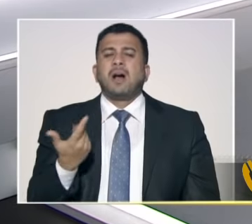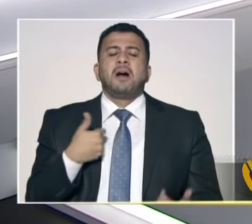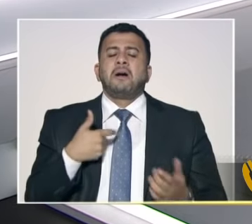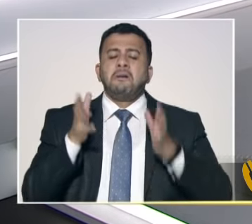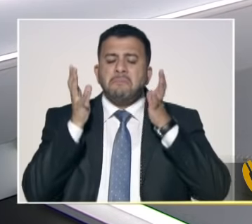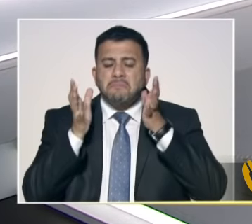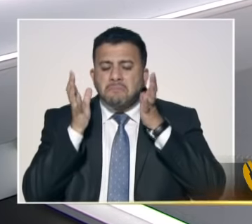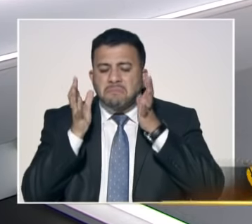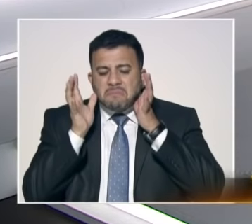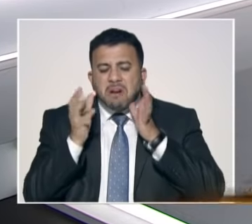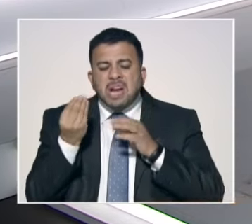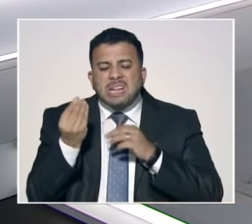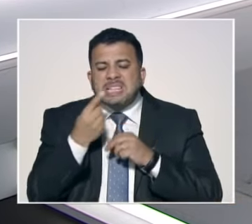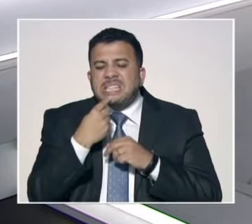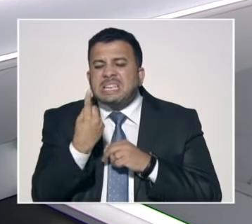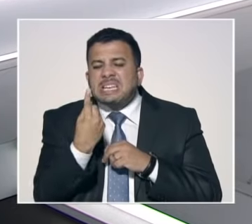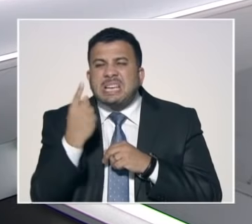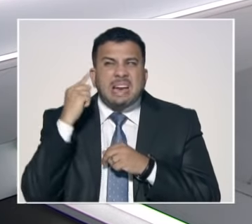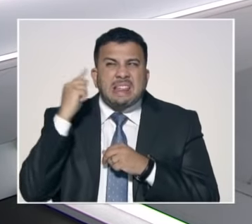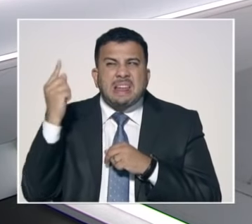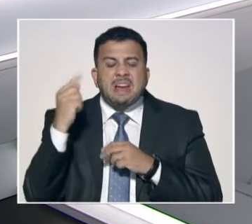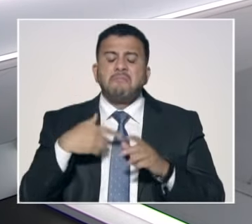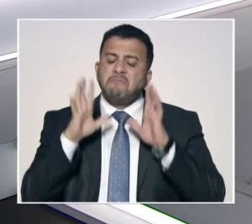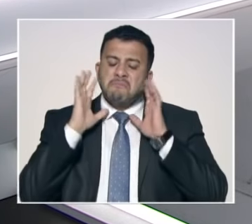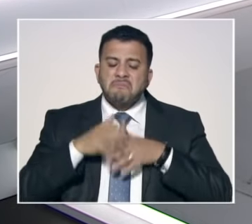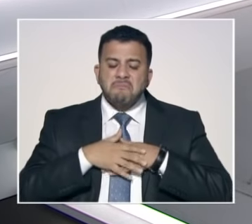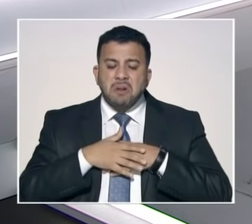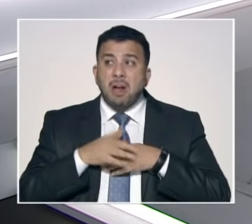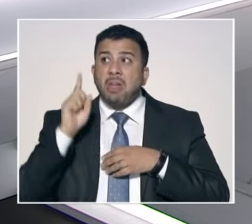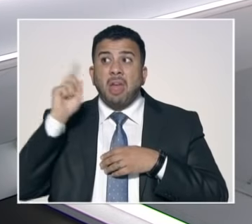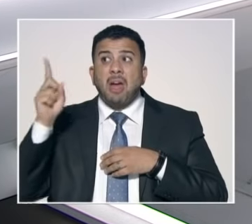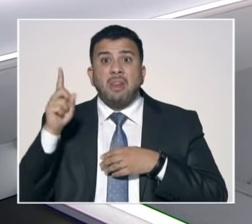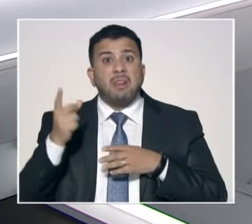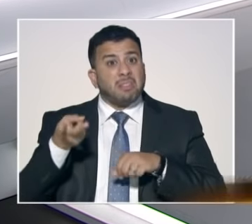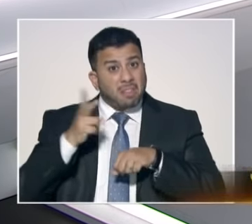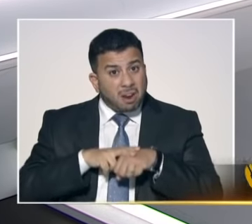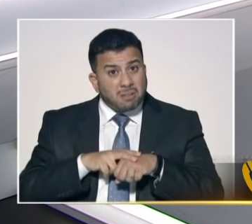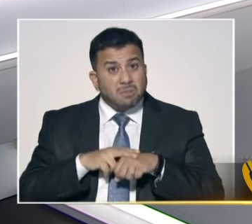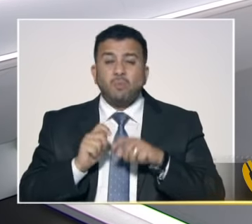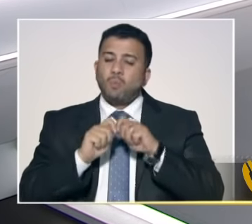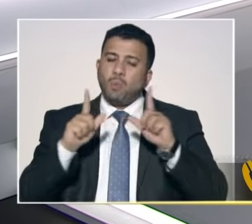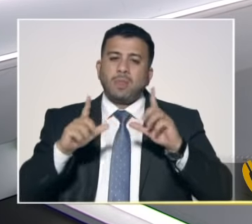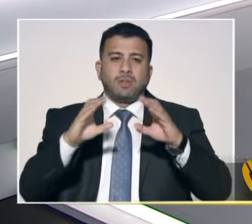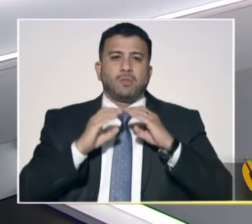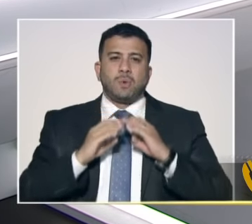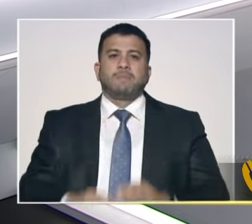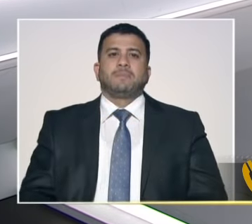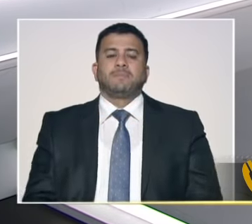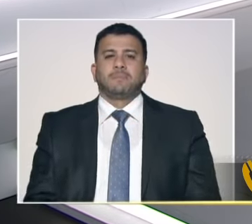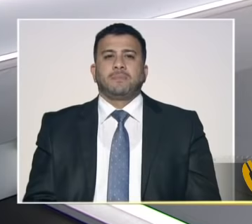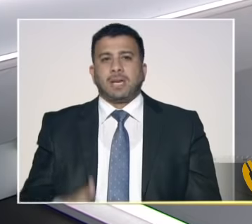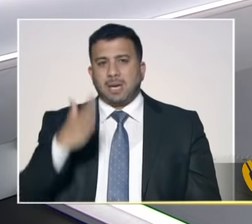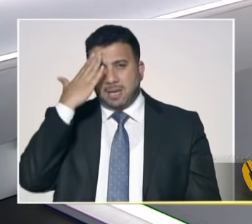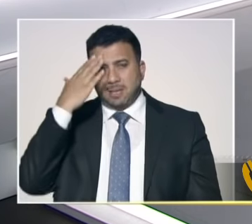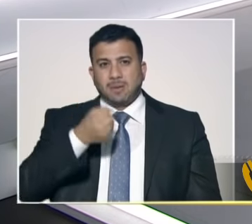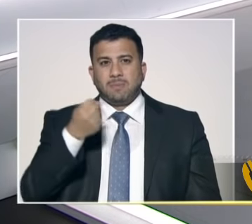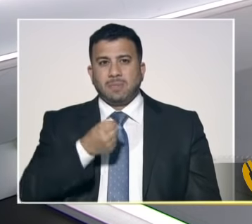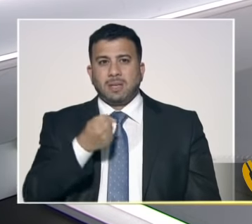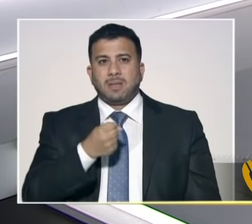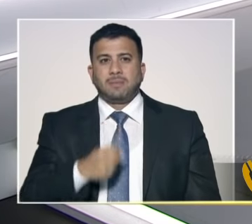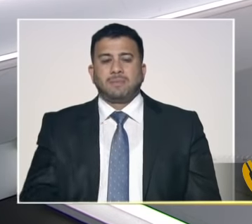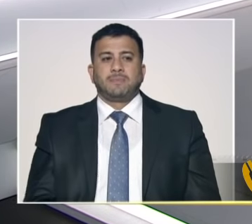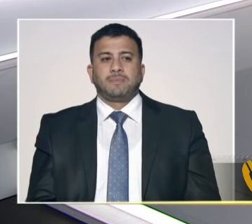رب. مرحبا مرحبا. تفضل أم محمد عمان. السلام عليكم. عليكم السلام.